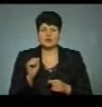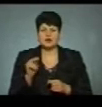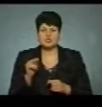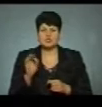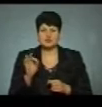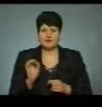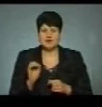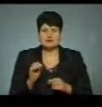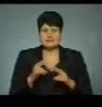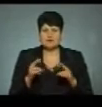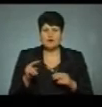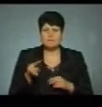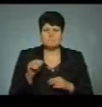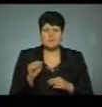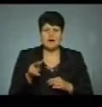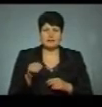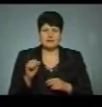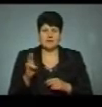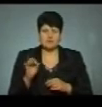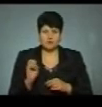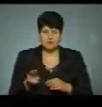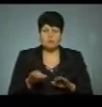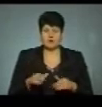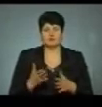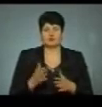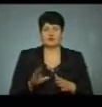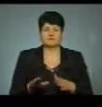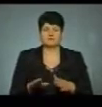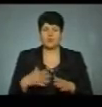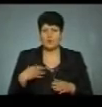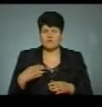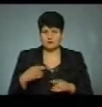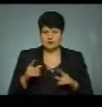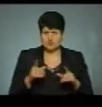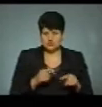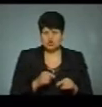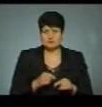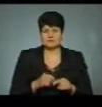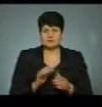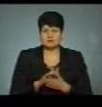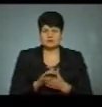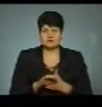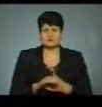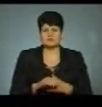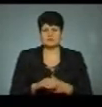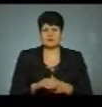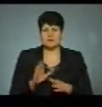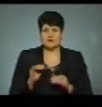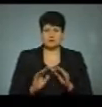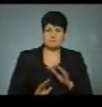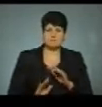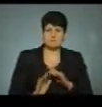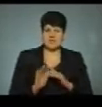Паланок, екскурсійна. Потім поїздка буде до Львова, ознайомлення з старовинною частиною міста. Потім буде підняття